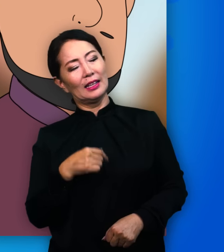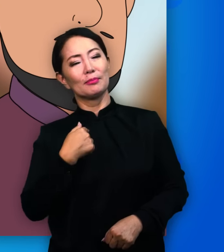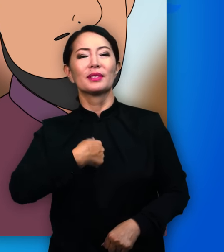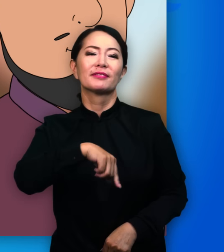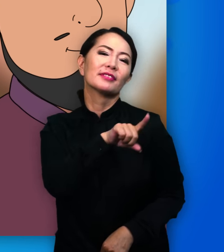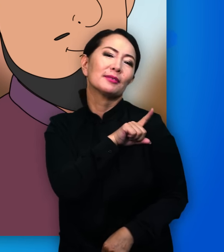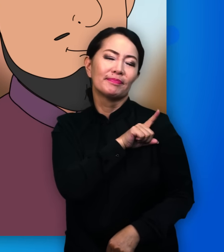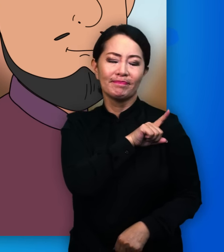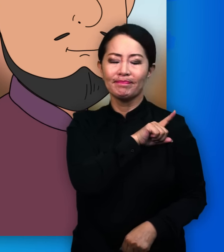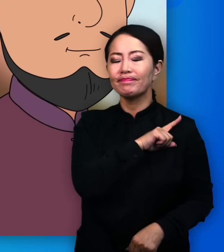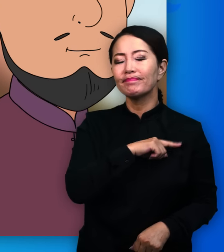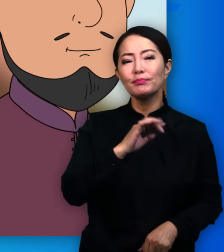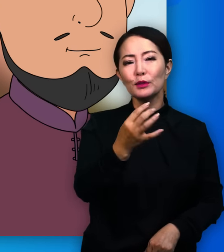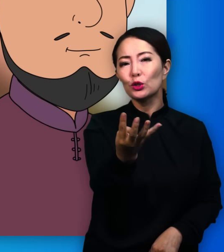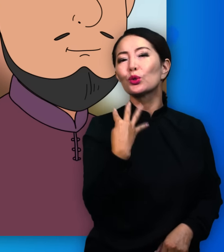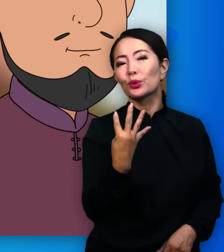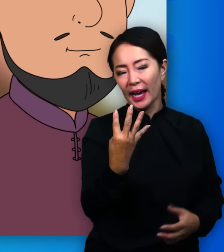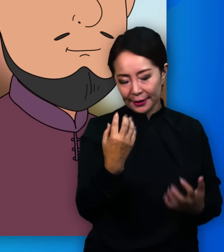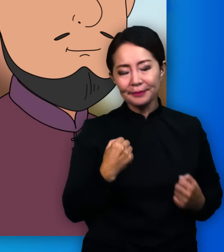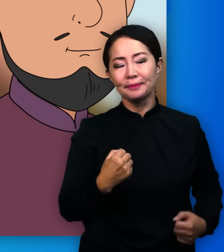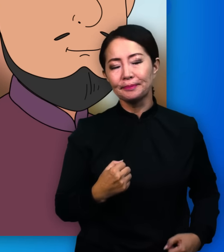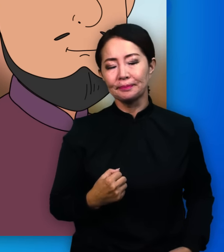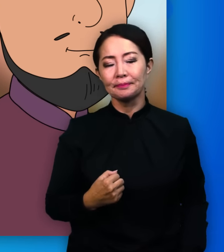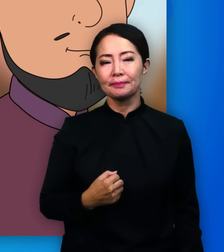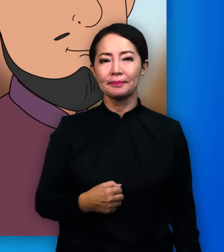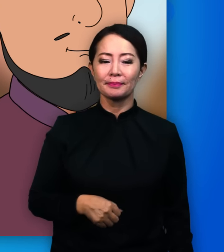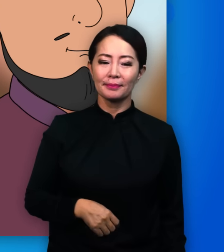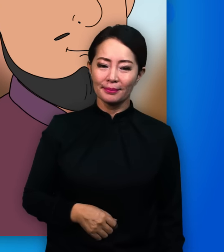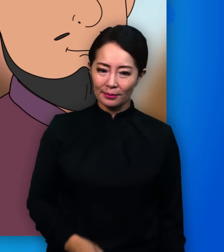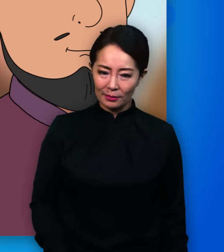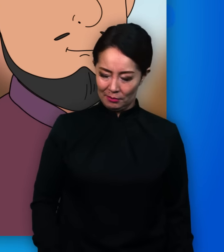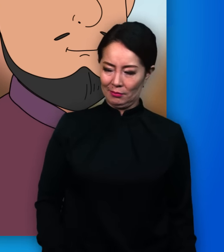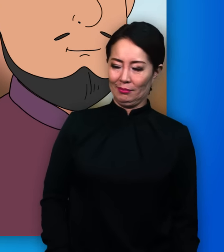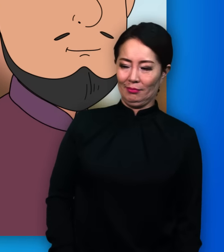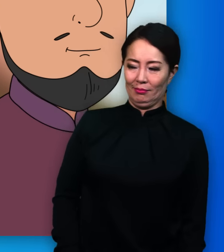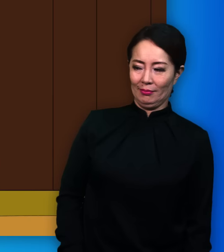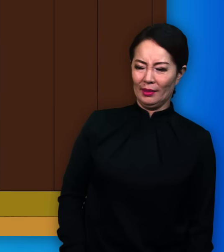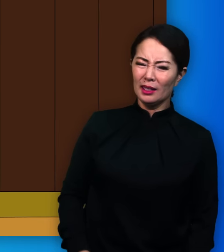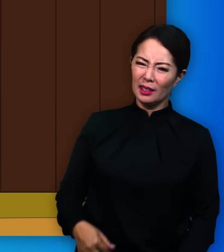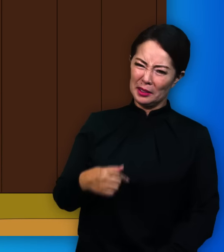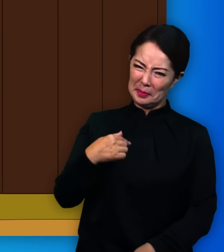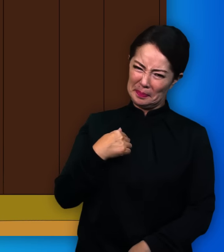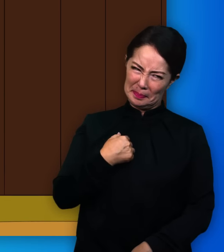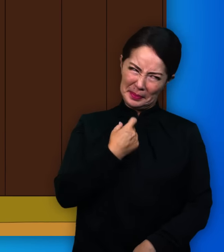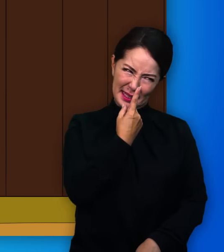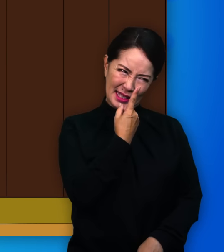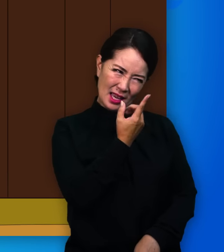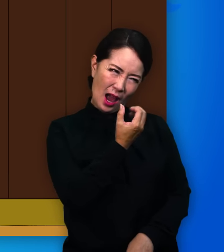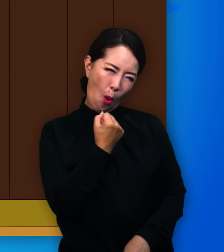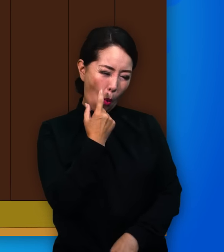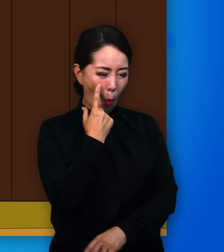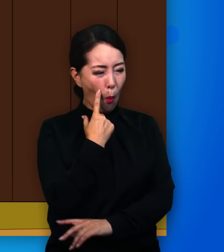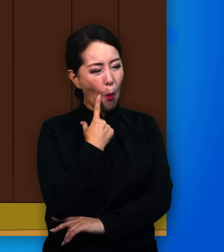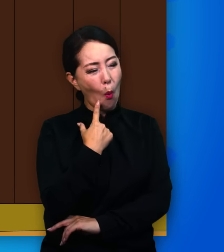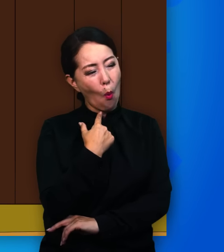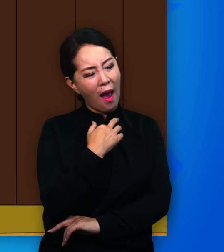Яриа нэг л зөрөөд ах юм. 20 жил гэж сонссон юм